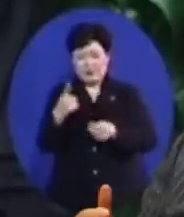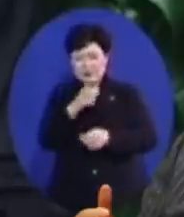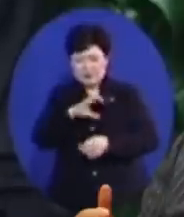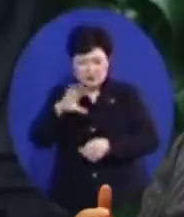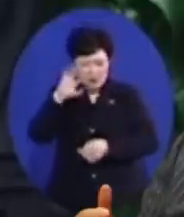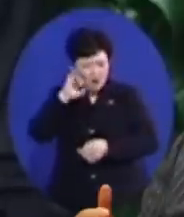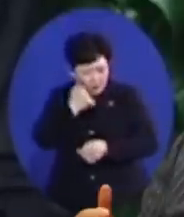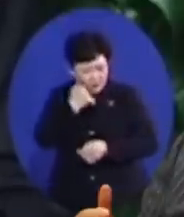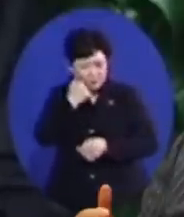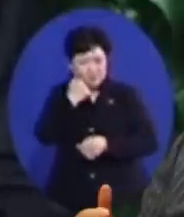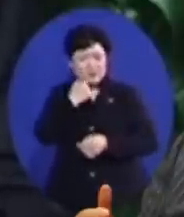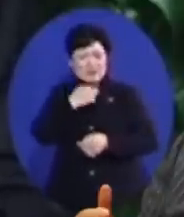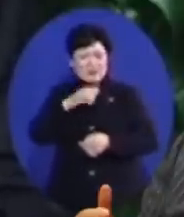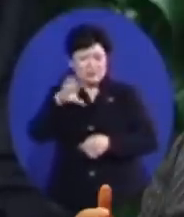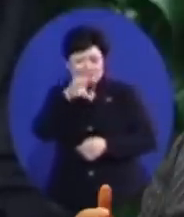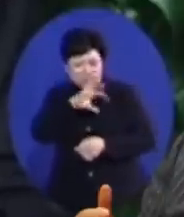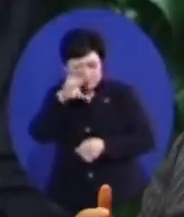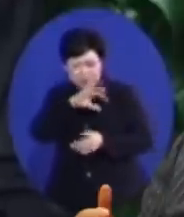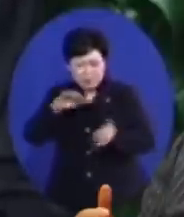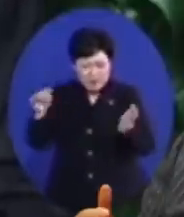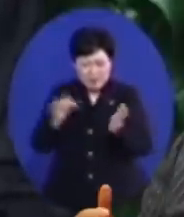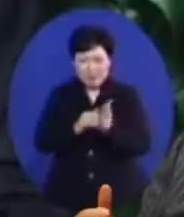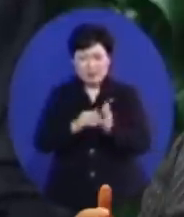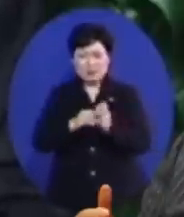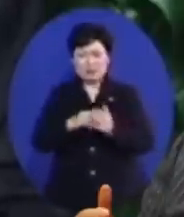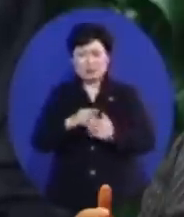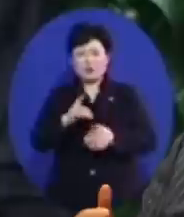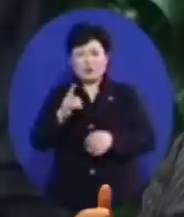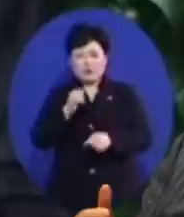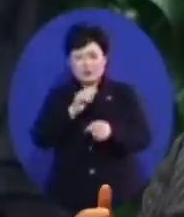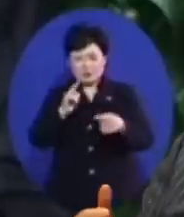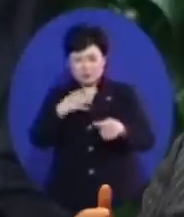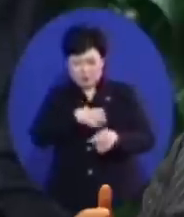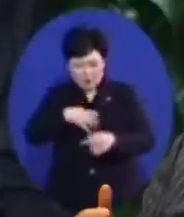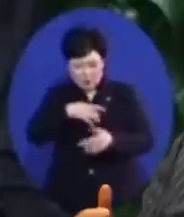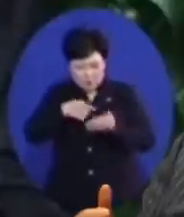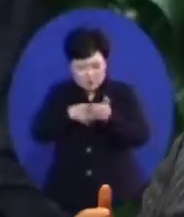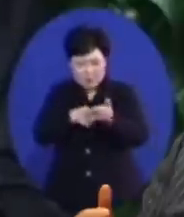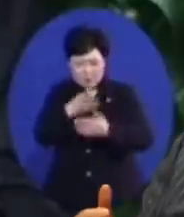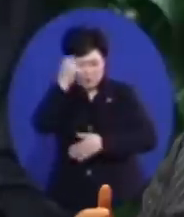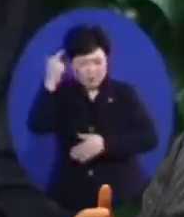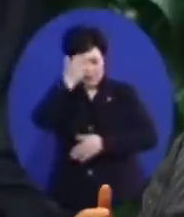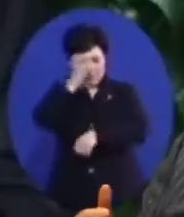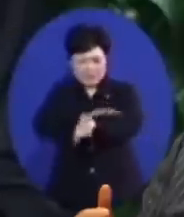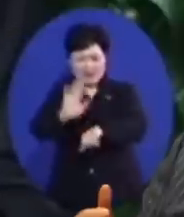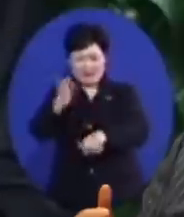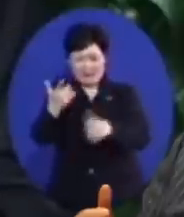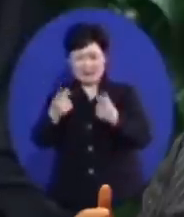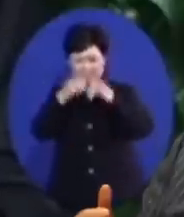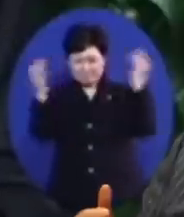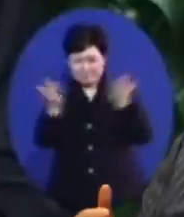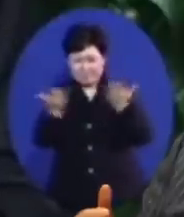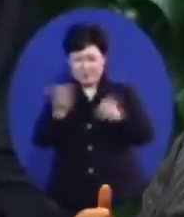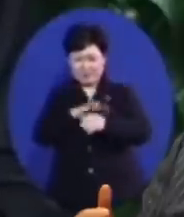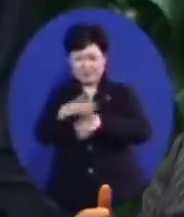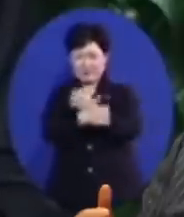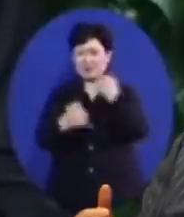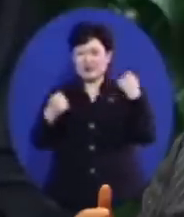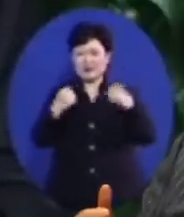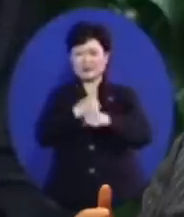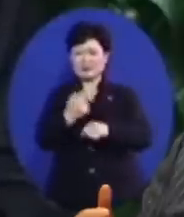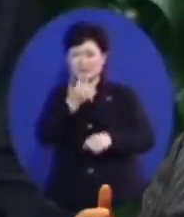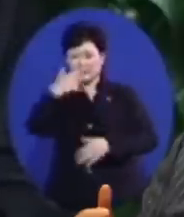겪으며 폭풍을 견뎌내며 괴로움을 극복하고 영혼이 잘됨같이 범사에 잘되며 강건하고 생명을